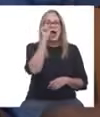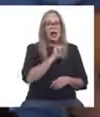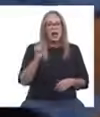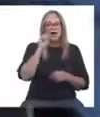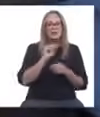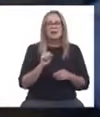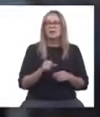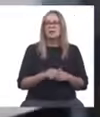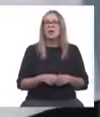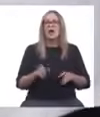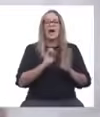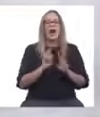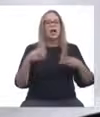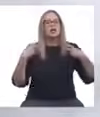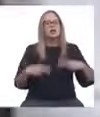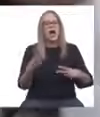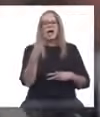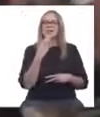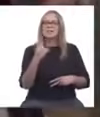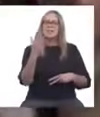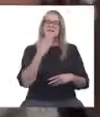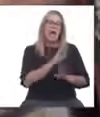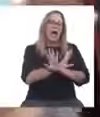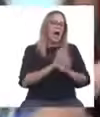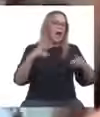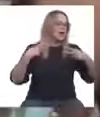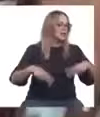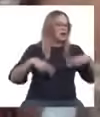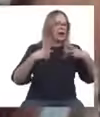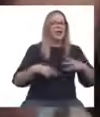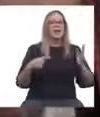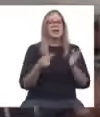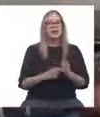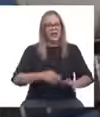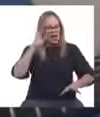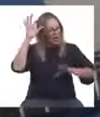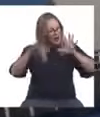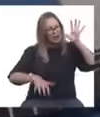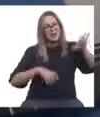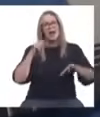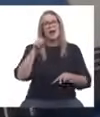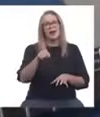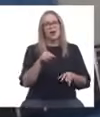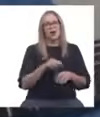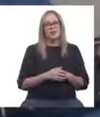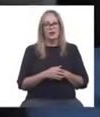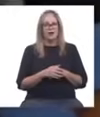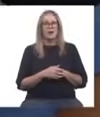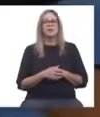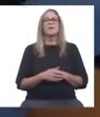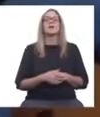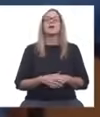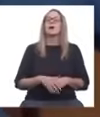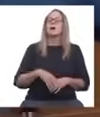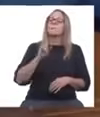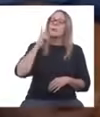אלטירה, ישראל, אלטירה. מרחוק, כשהם צופים בתמונות הקשות, יהודי ארצות הברית נותנים